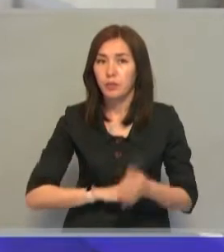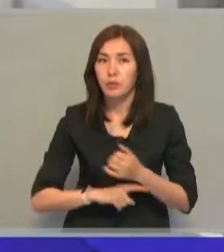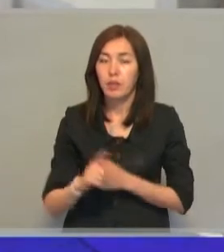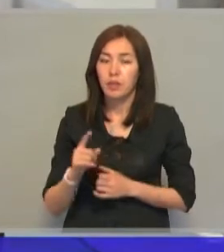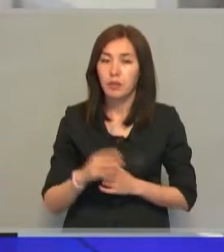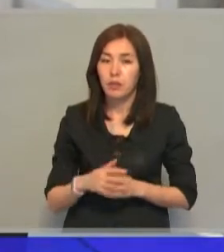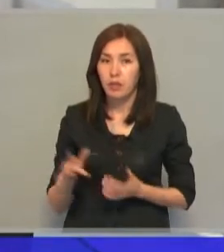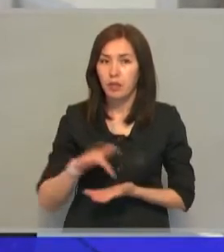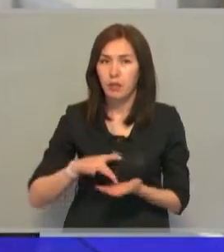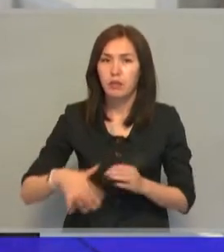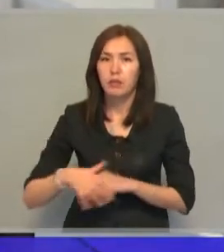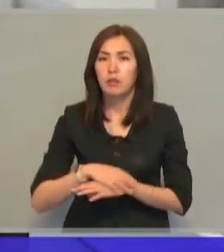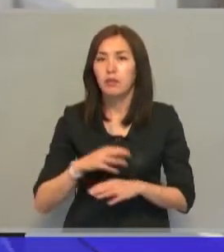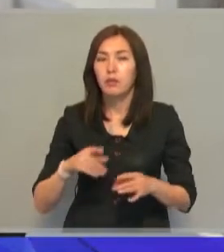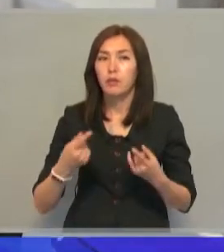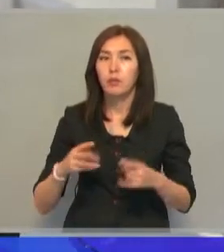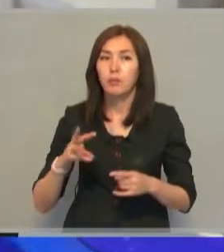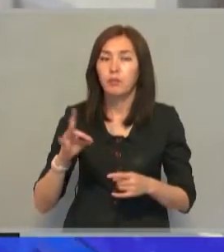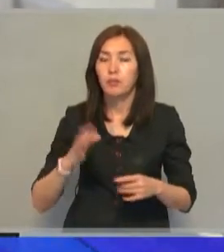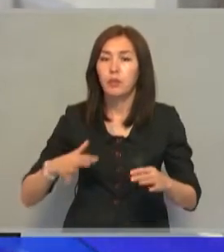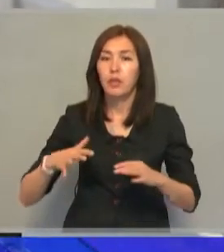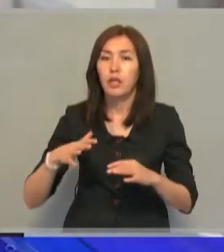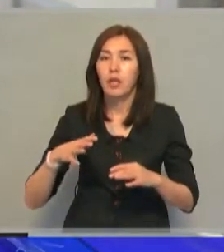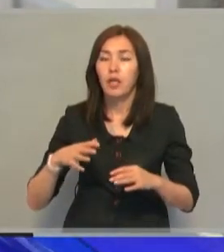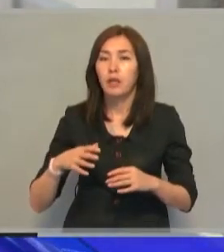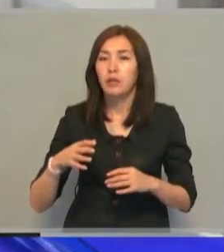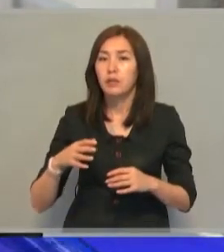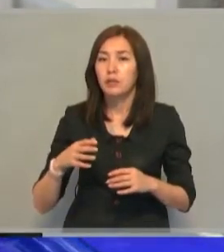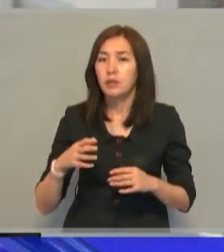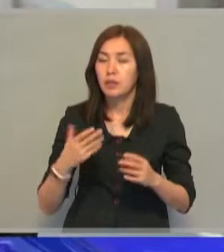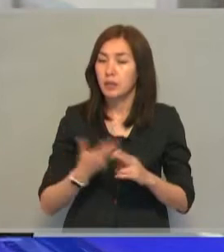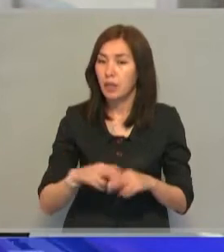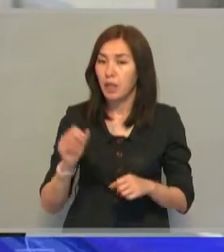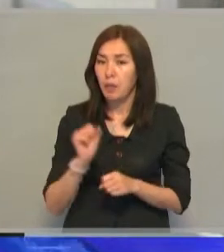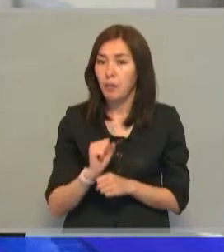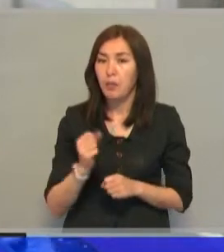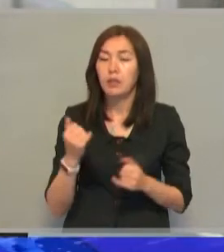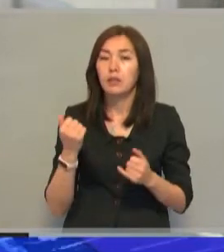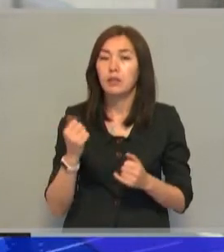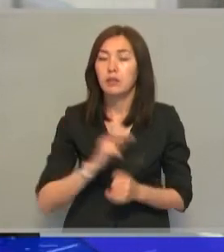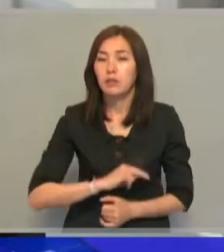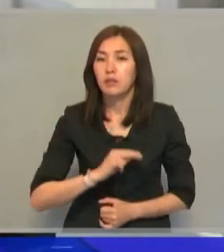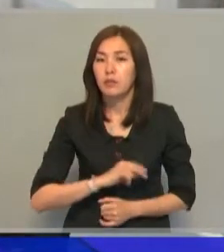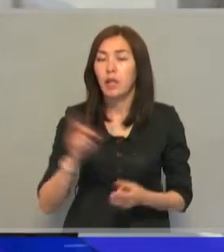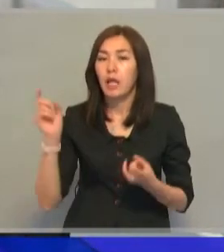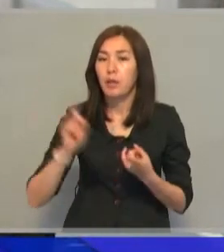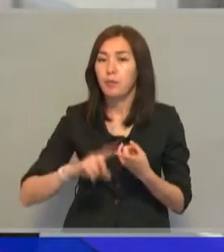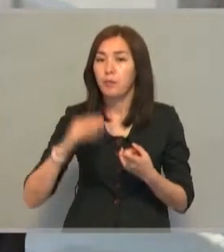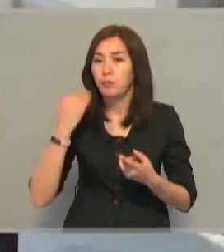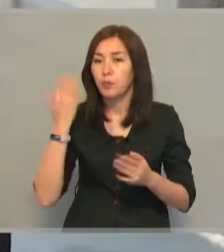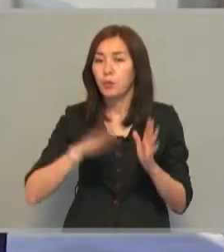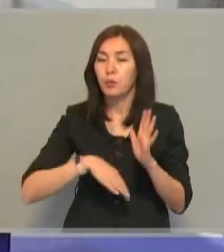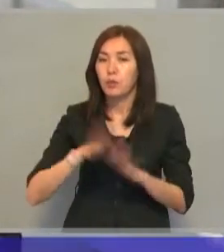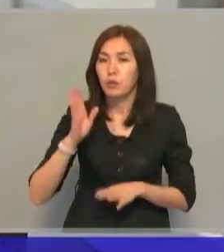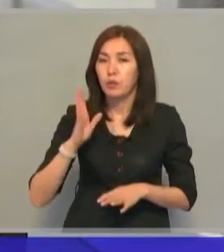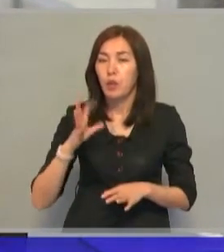Осы қала аумағына Шалғай орналасқан тұрғын алып пен шағын аудандарда. Сол базовый станция бұл байланыс сапасын